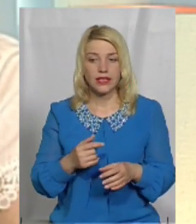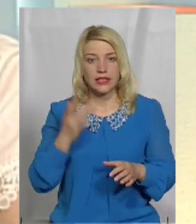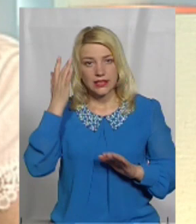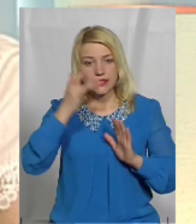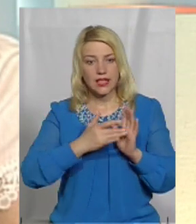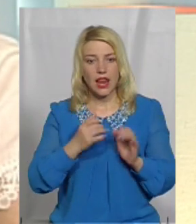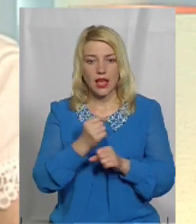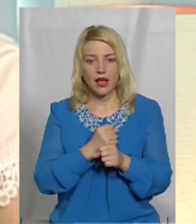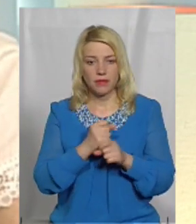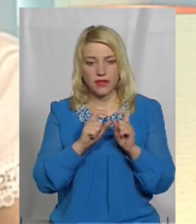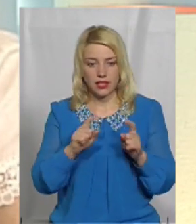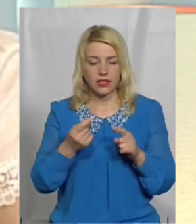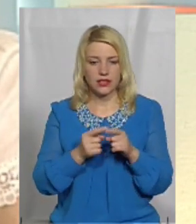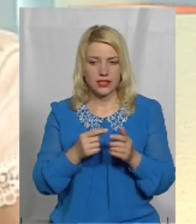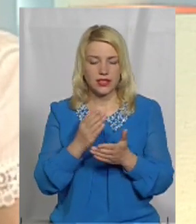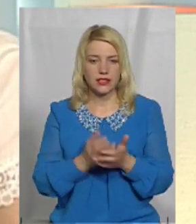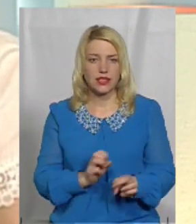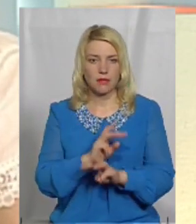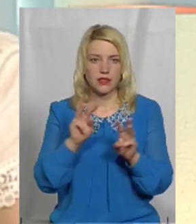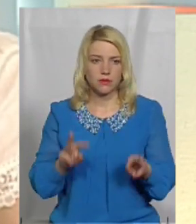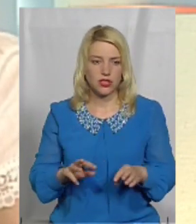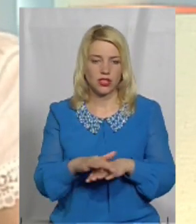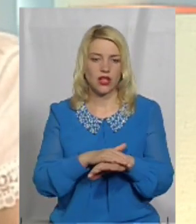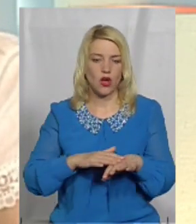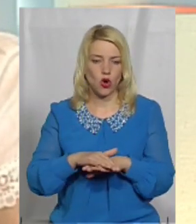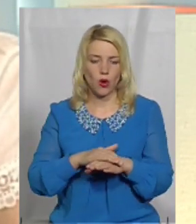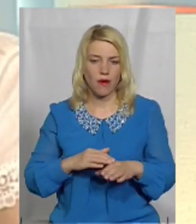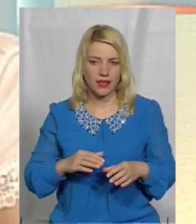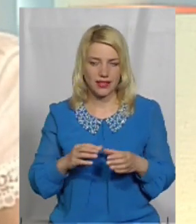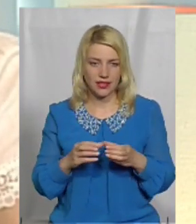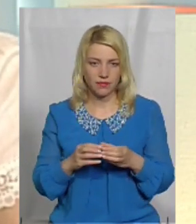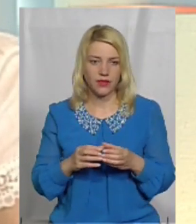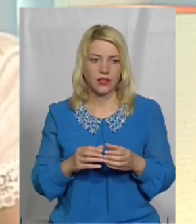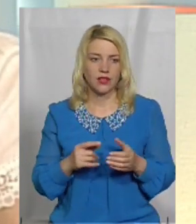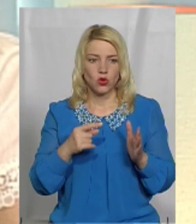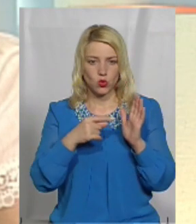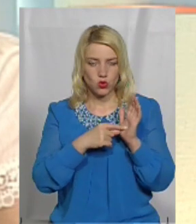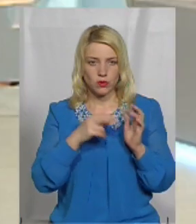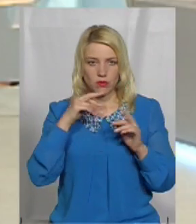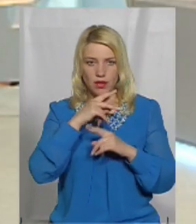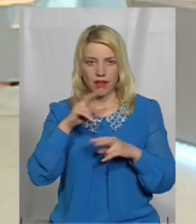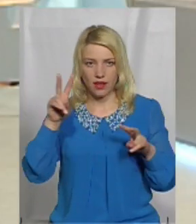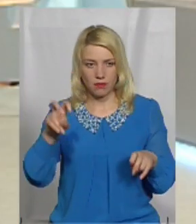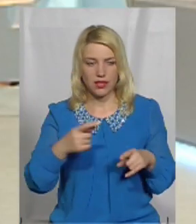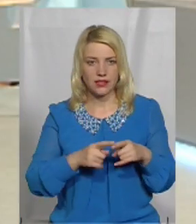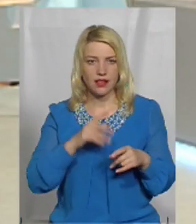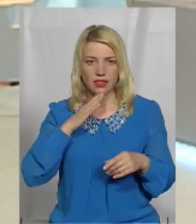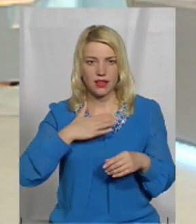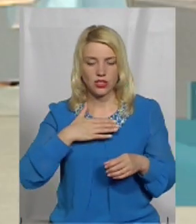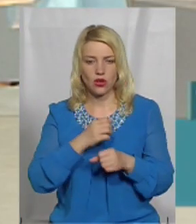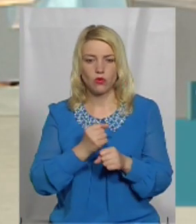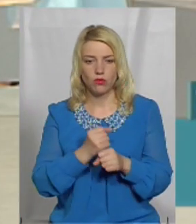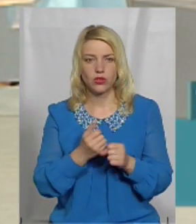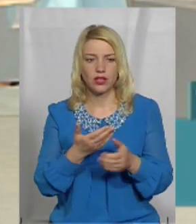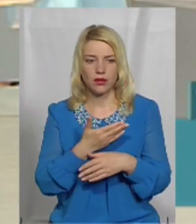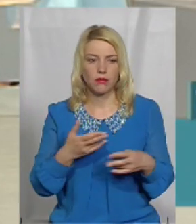є забезпечення громади, скажімо так, доступними ліками. Це наша робота,